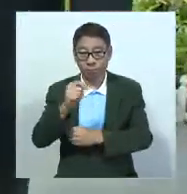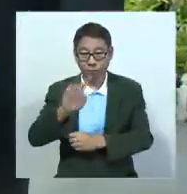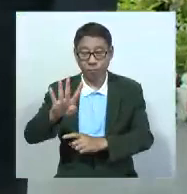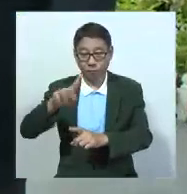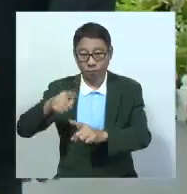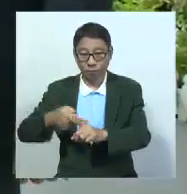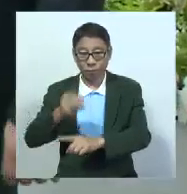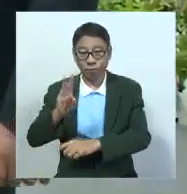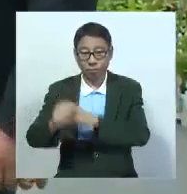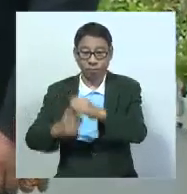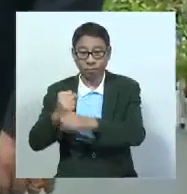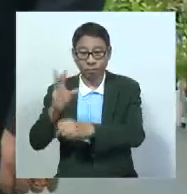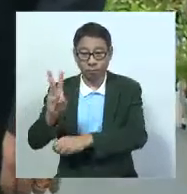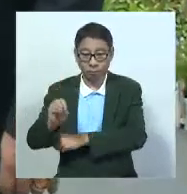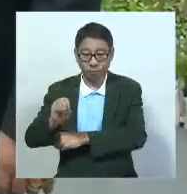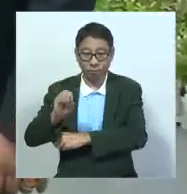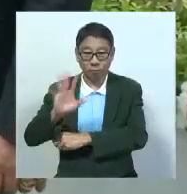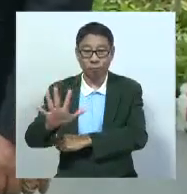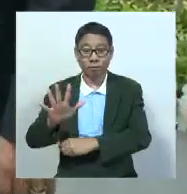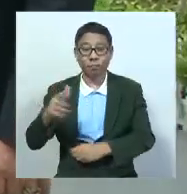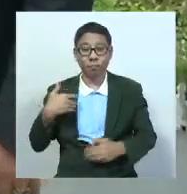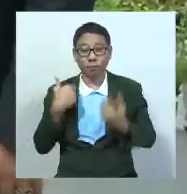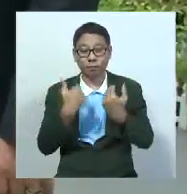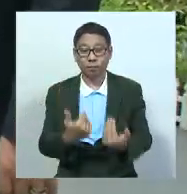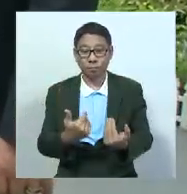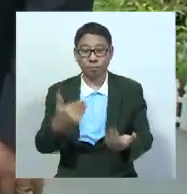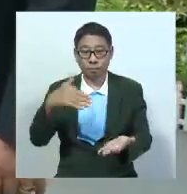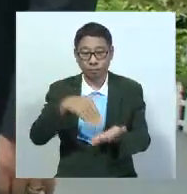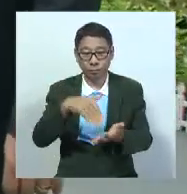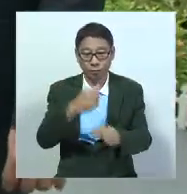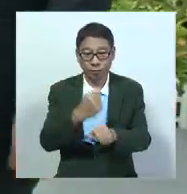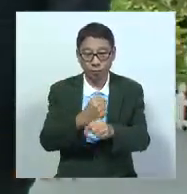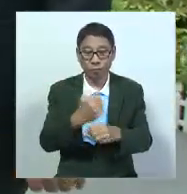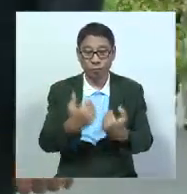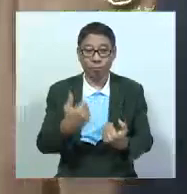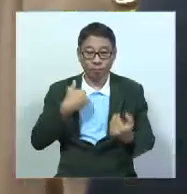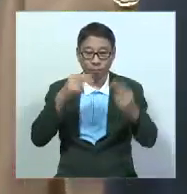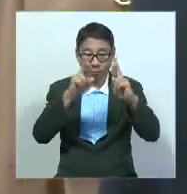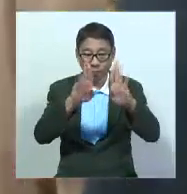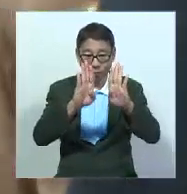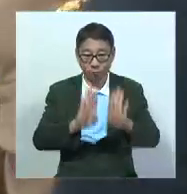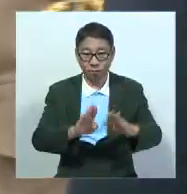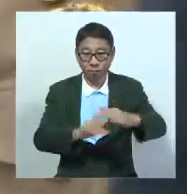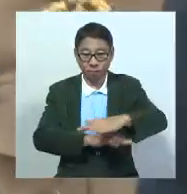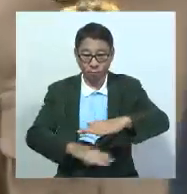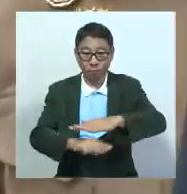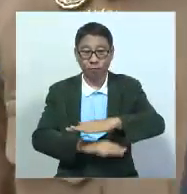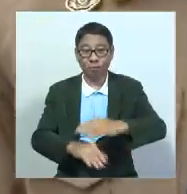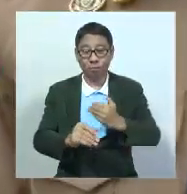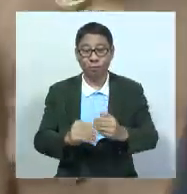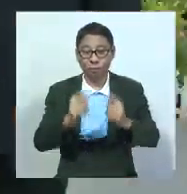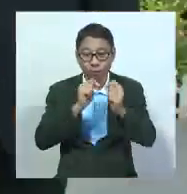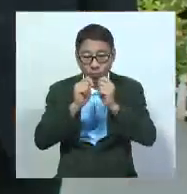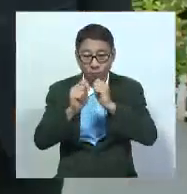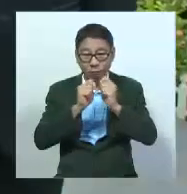ถุนายนปี2565ตามสัญญาศูนย์ปฏิบัติการนี้จะมีระบบฐานข้อมูลระบบการติด